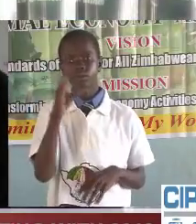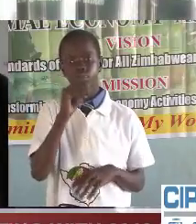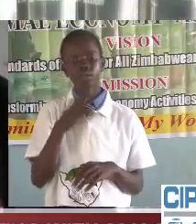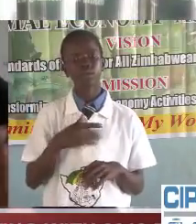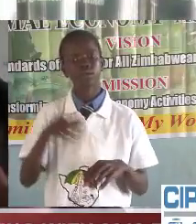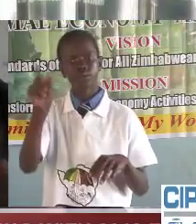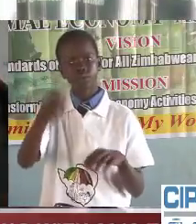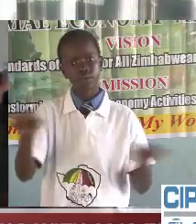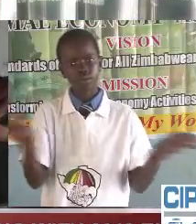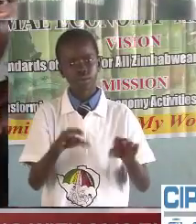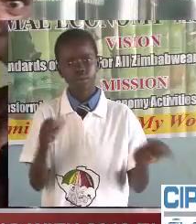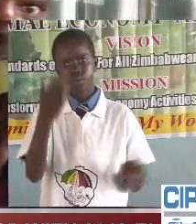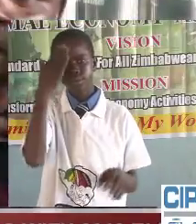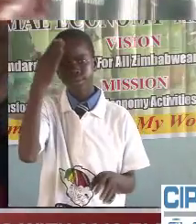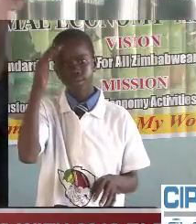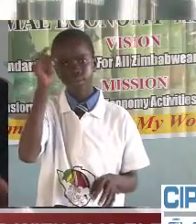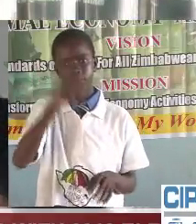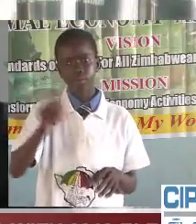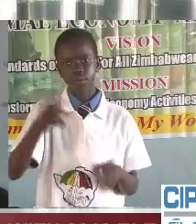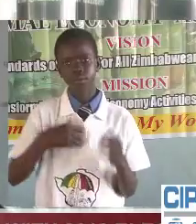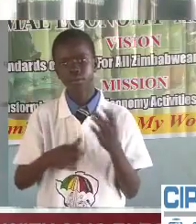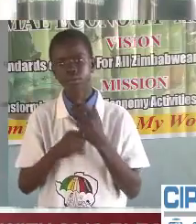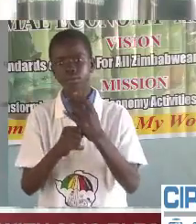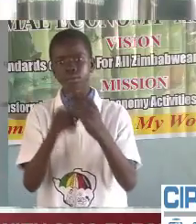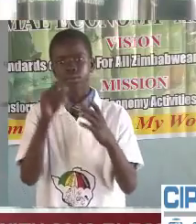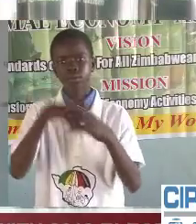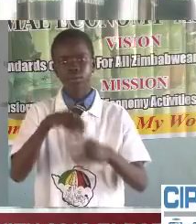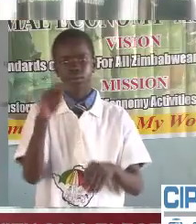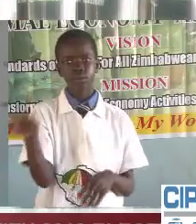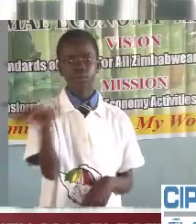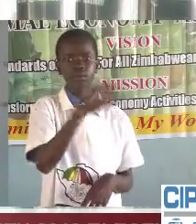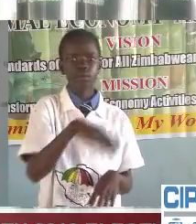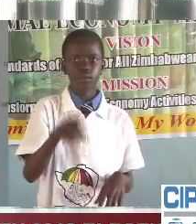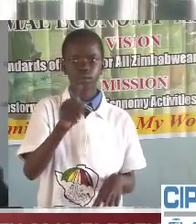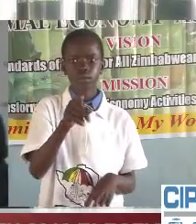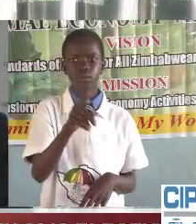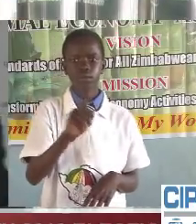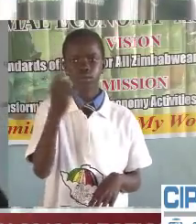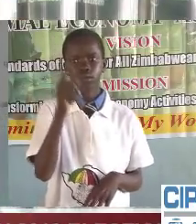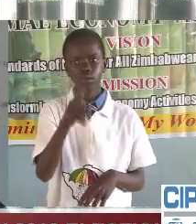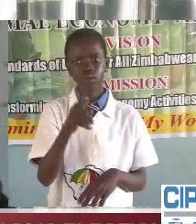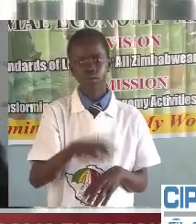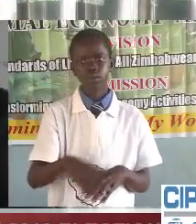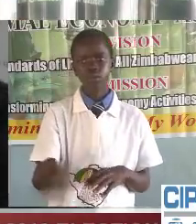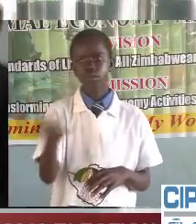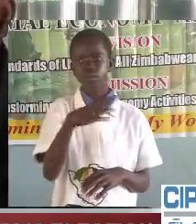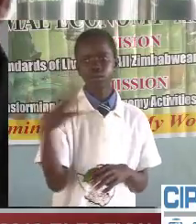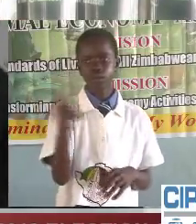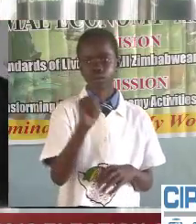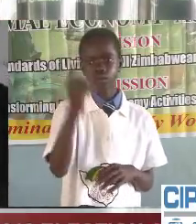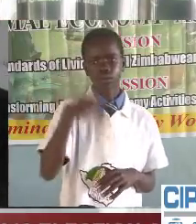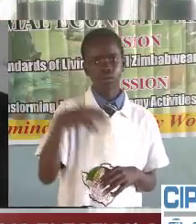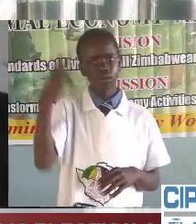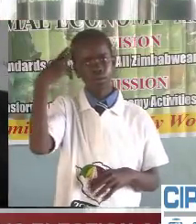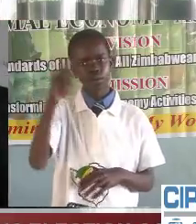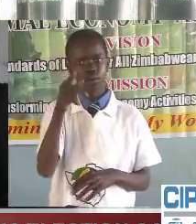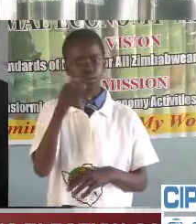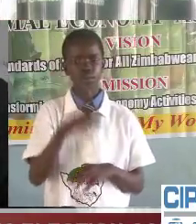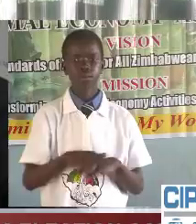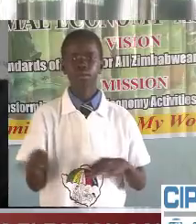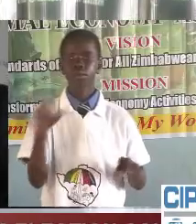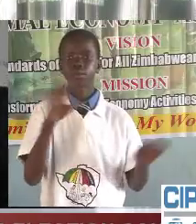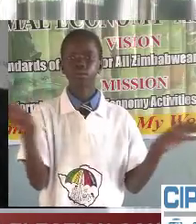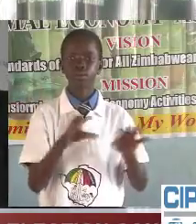tingaita sei takaongorora department ratapuwai, then kune rimwe department rokuti tichizobata zvakaita sevanhu vakafirwa